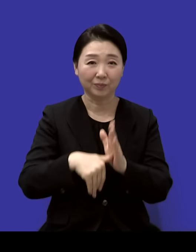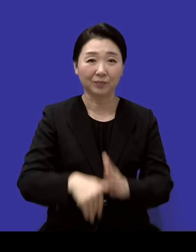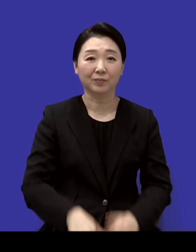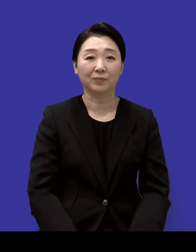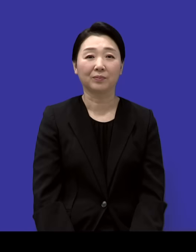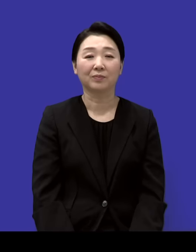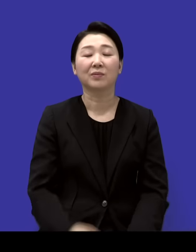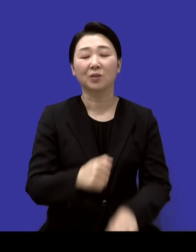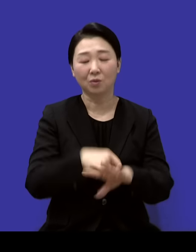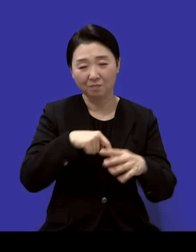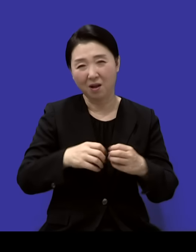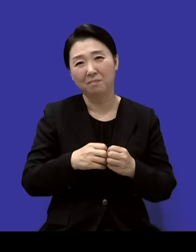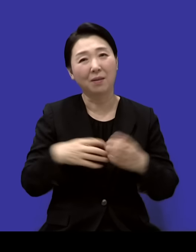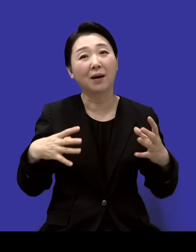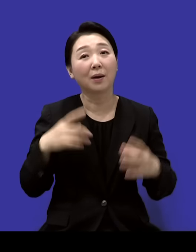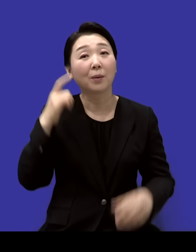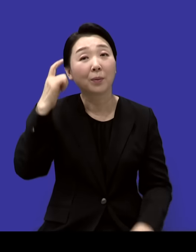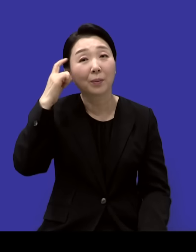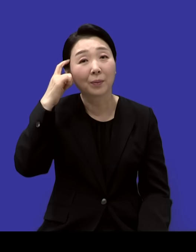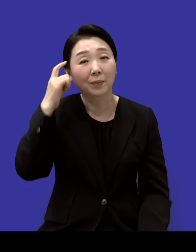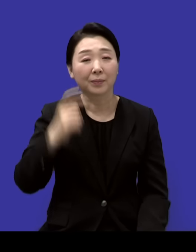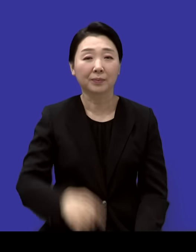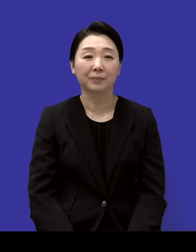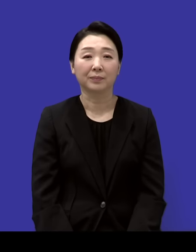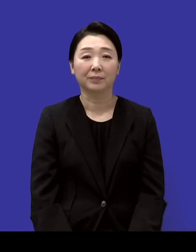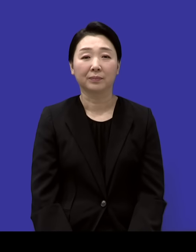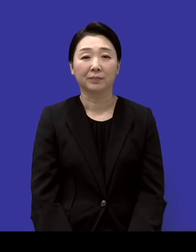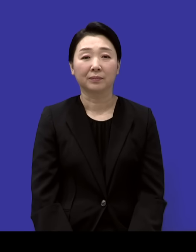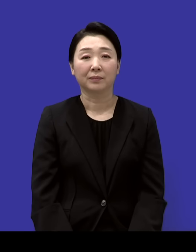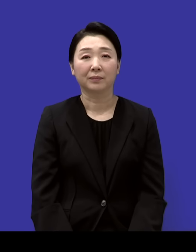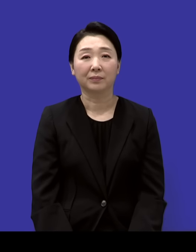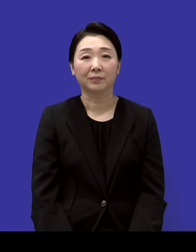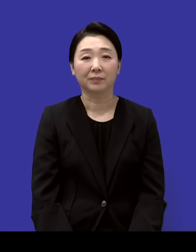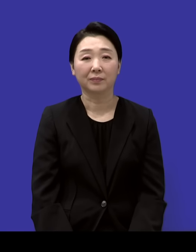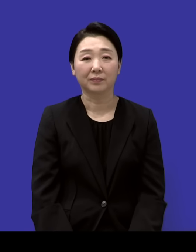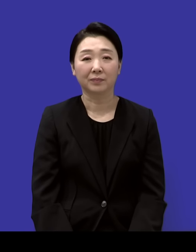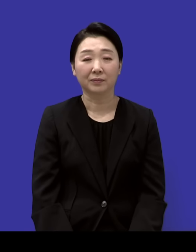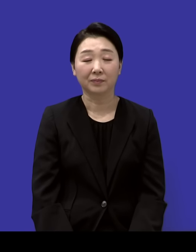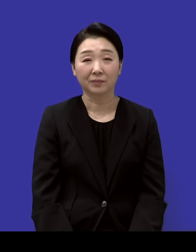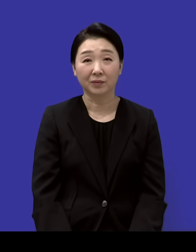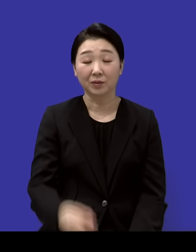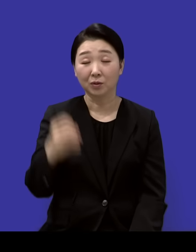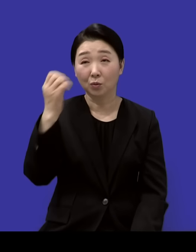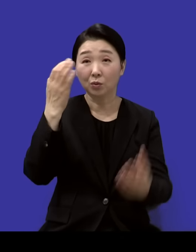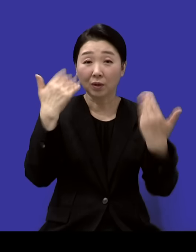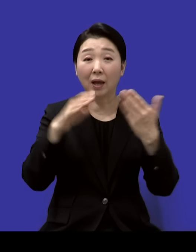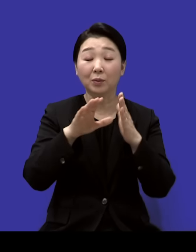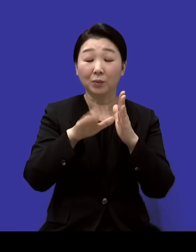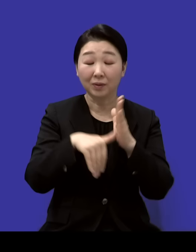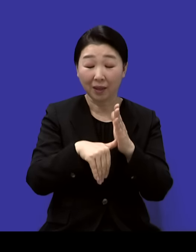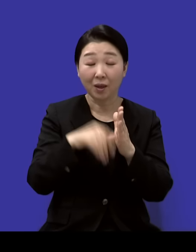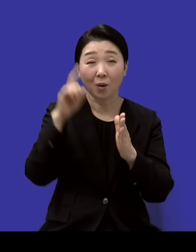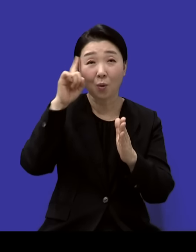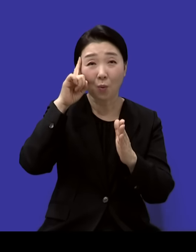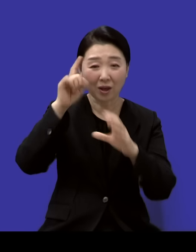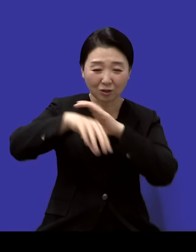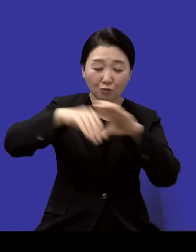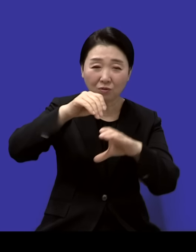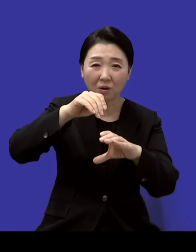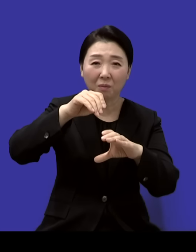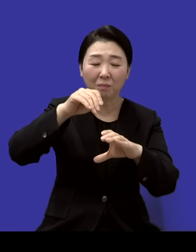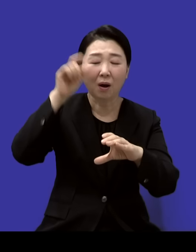이제 터졌던 것 같아요. 네. 어떻게 해요? 고등학교 이렇게 제가 뺑뺑이라고 하죠. 네네. 뺑뺑이 첫 세대였는데 예. 하필